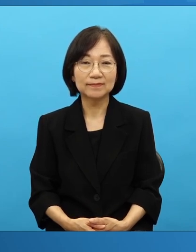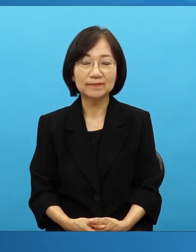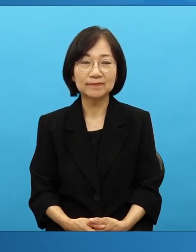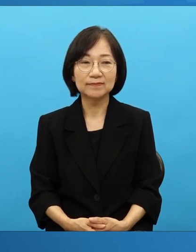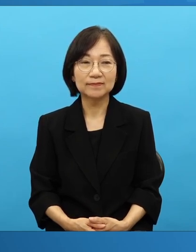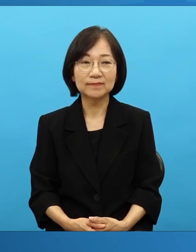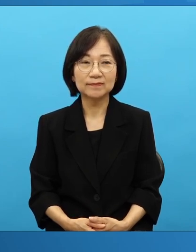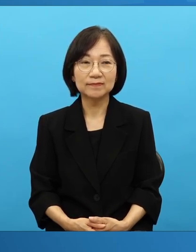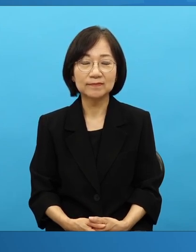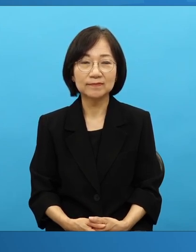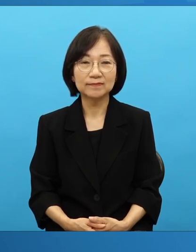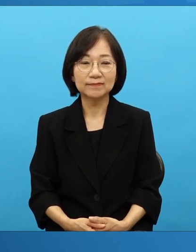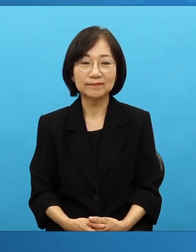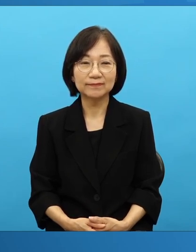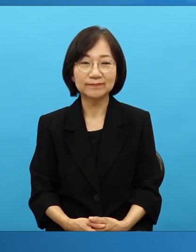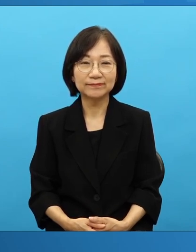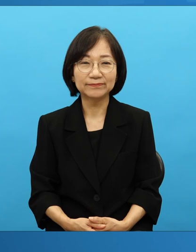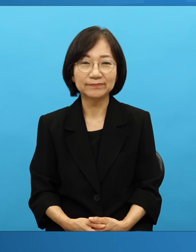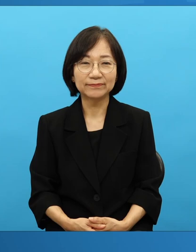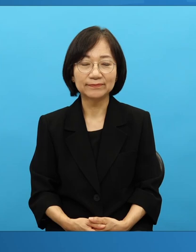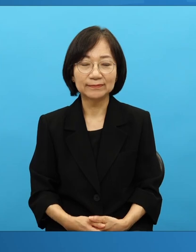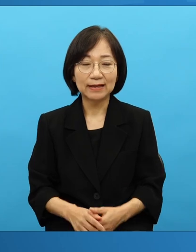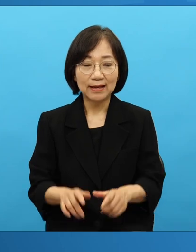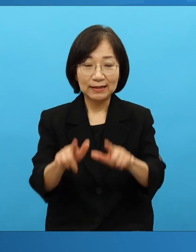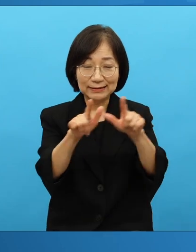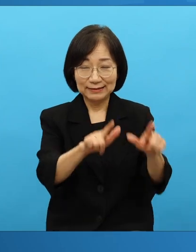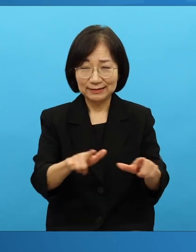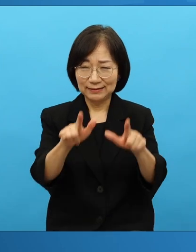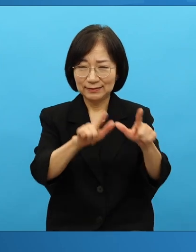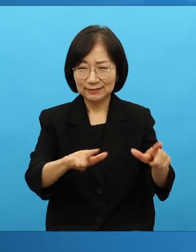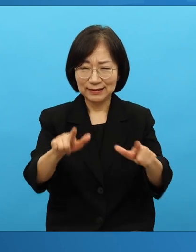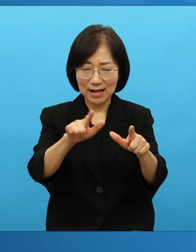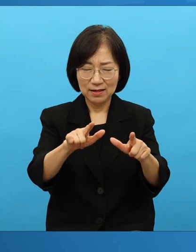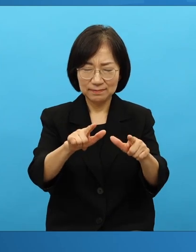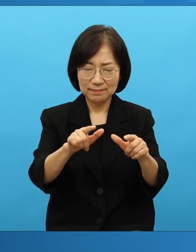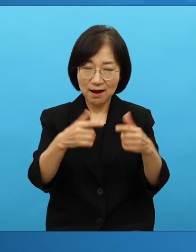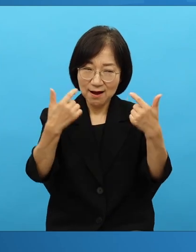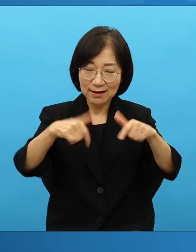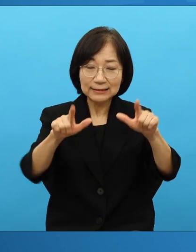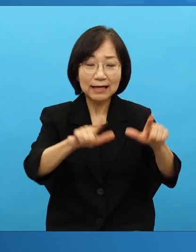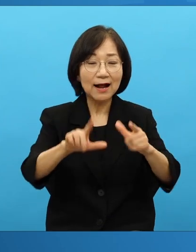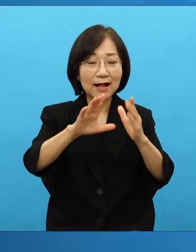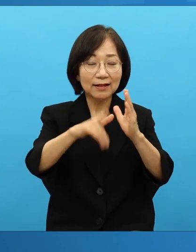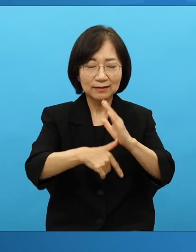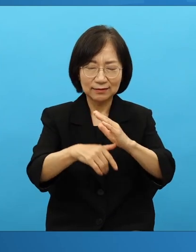모든 삶의 중심을 성막 쪽으로 두었어요.